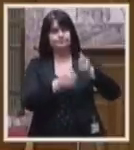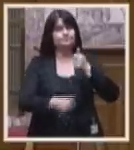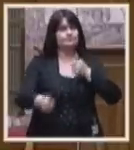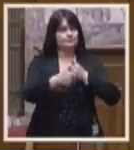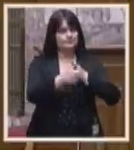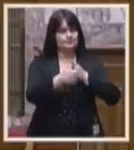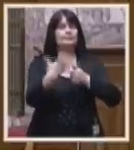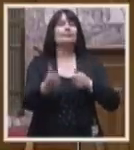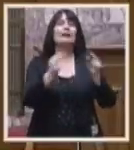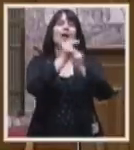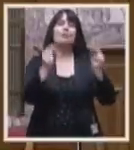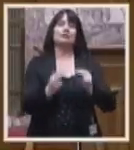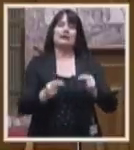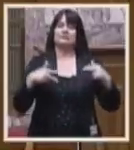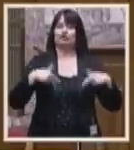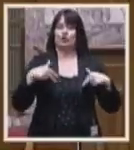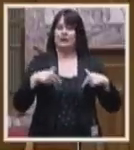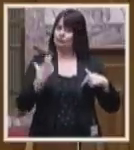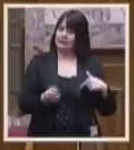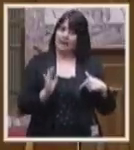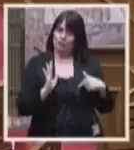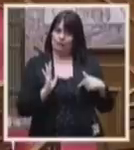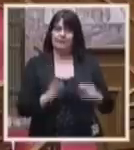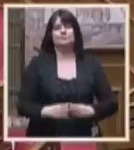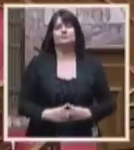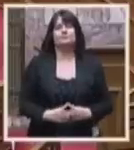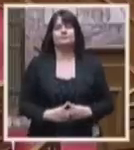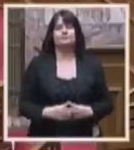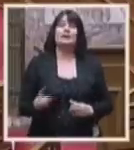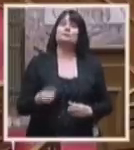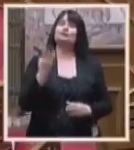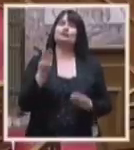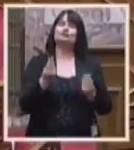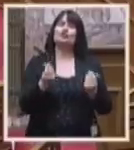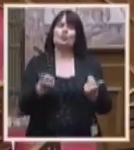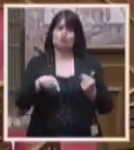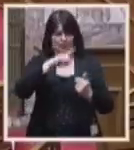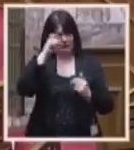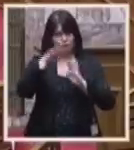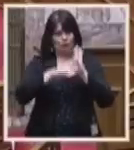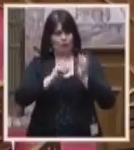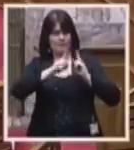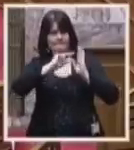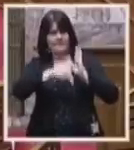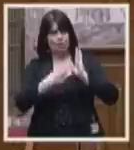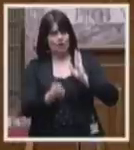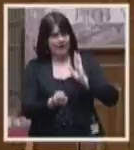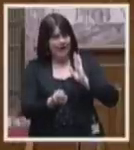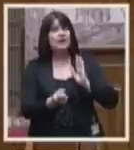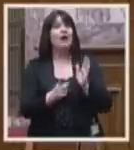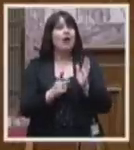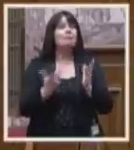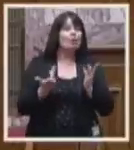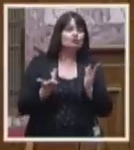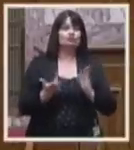αποτελεσματικό κοινωνικό κράτος. Μια νέα ισορροπία μέσα στο δύσκολο πρόγραμμα του Μνημονίου, που εγγυάται και